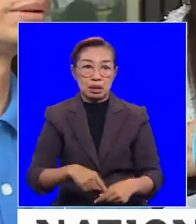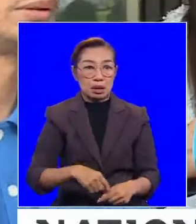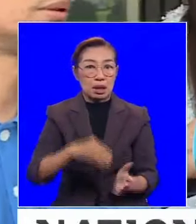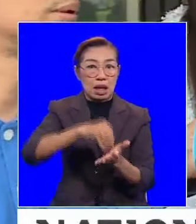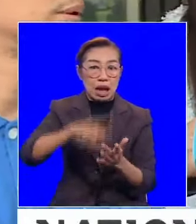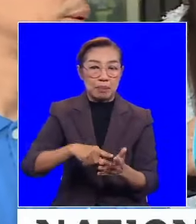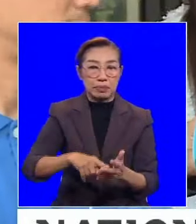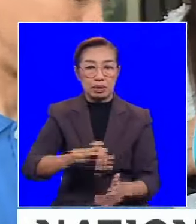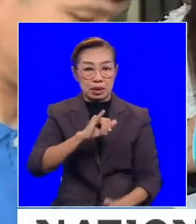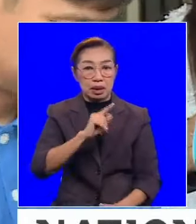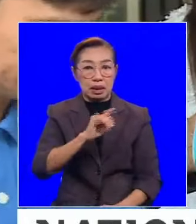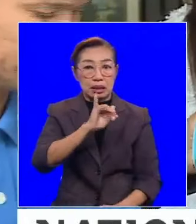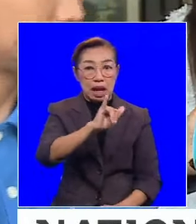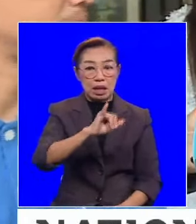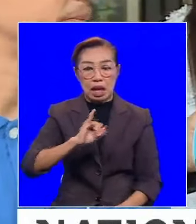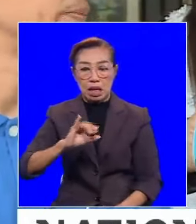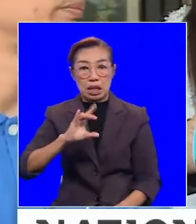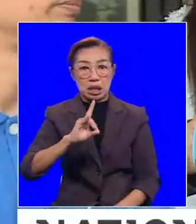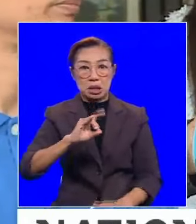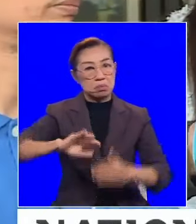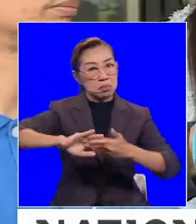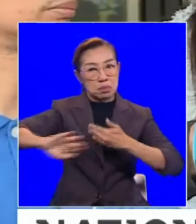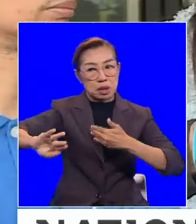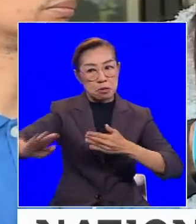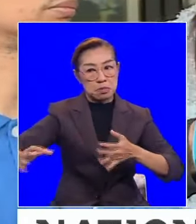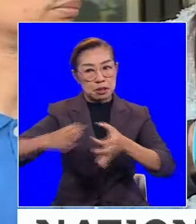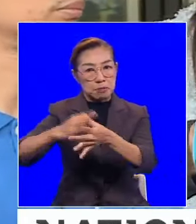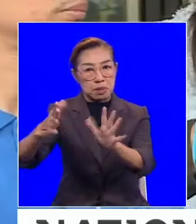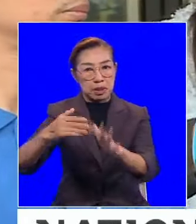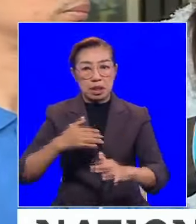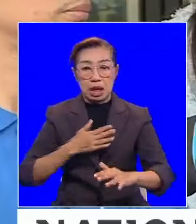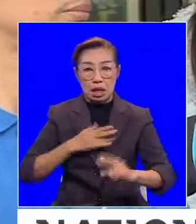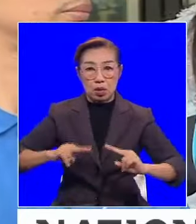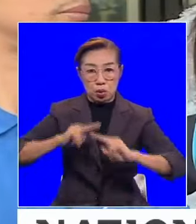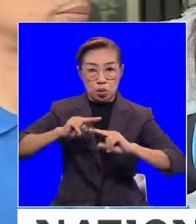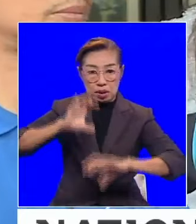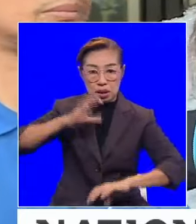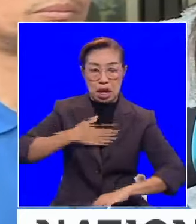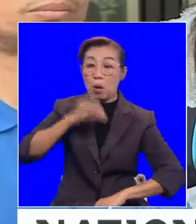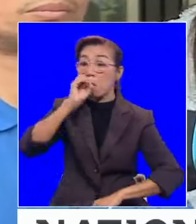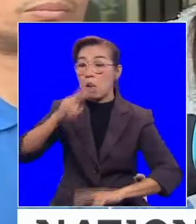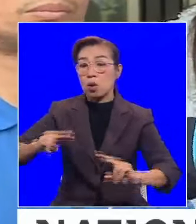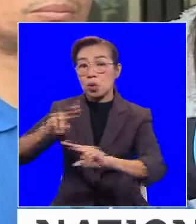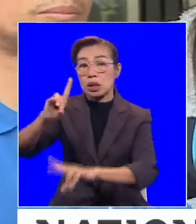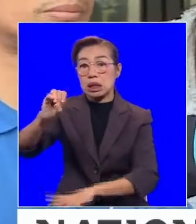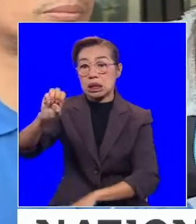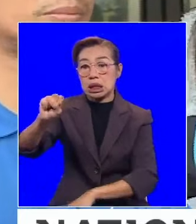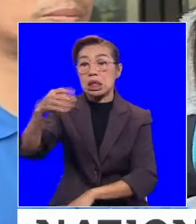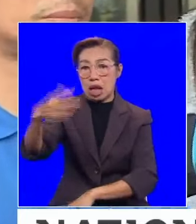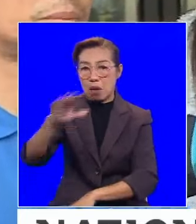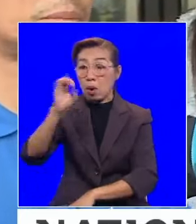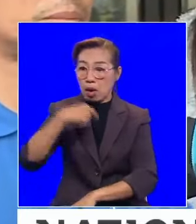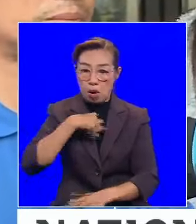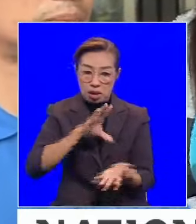ม่ได้เชื่อมกันคุณอนุทินบอกว่าเรื่องนี้มหาดไทยประสานกับทาง DE แล้วซึ่งข้อมูลของมหาดไทยเนี่ยครอบคลุมแ